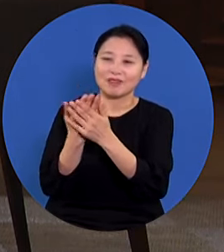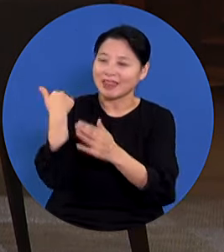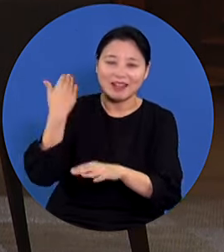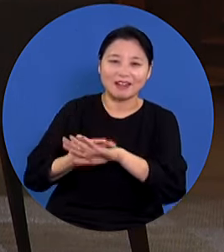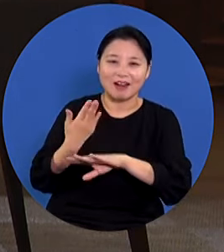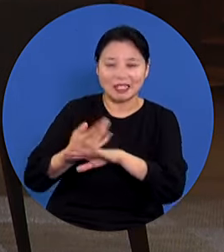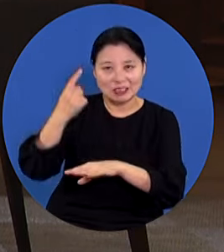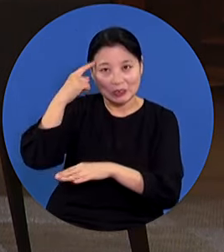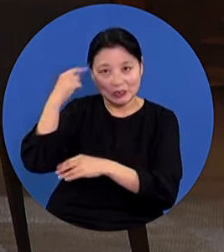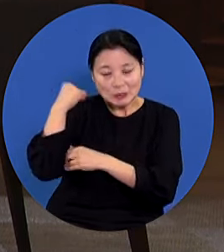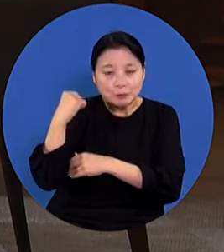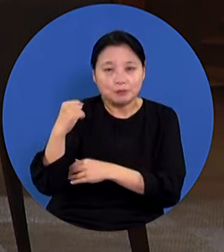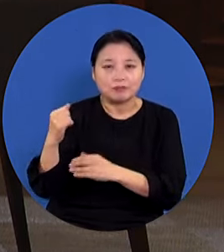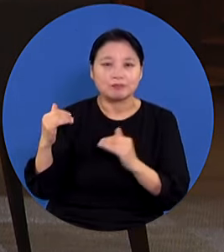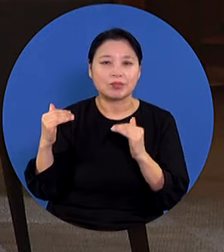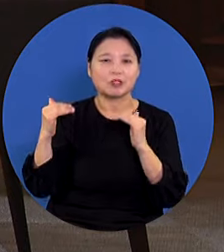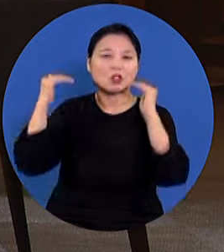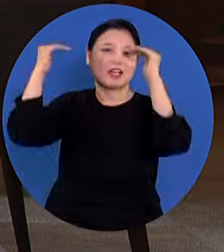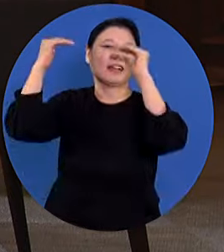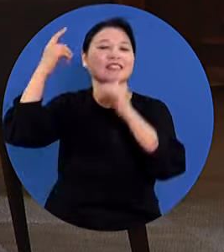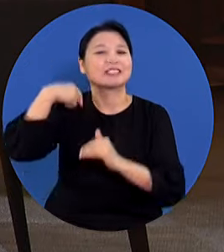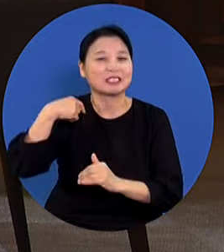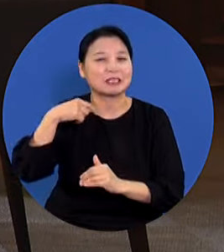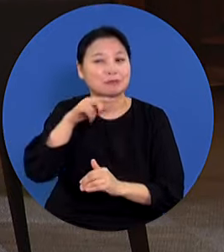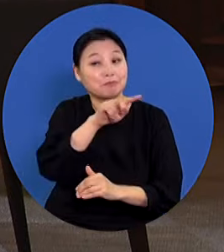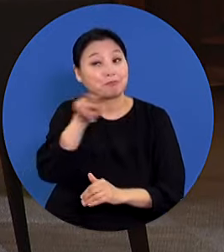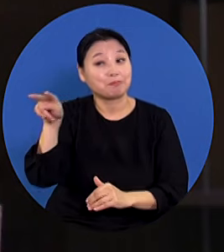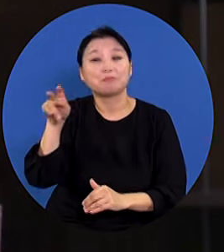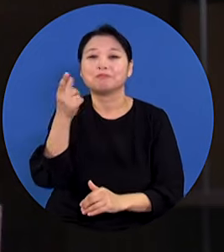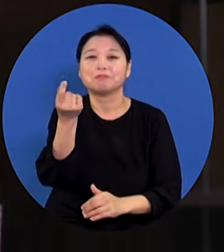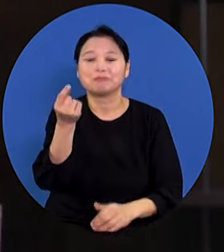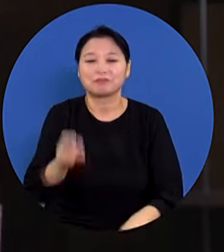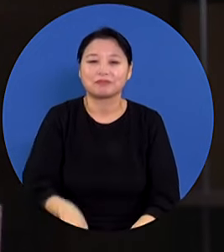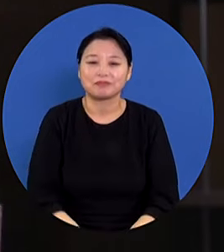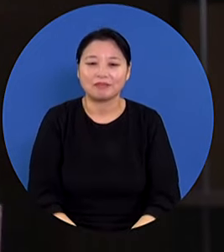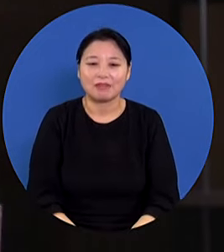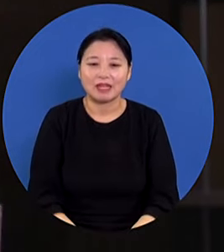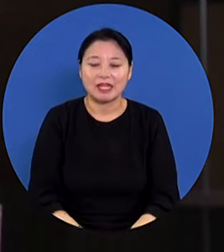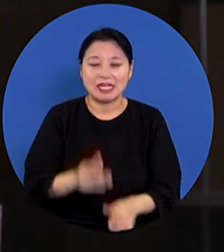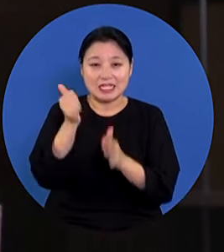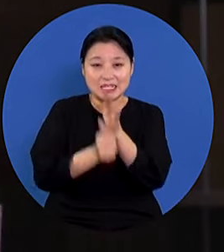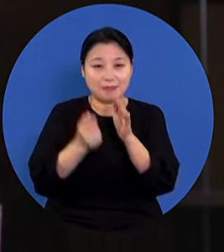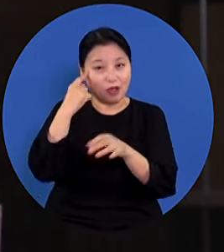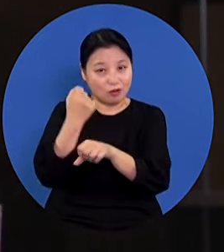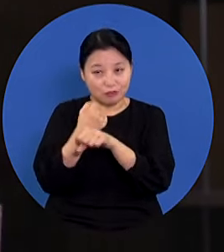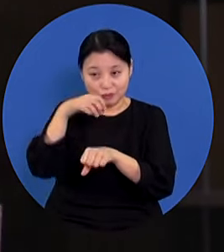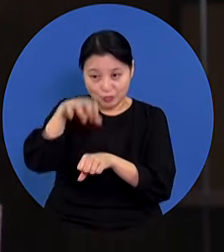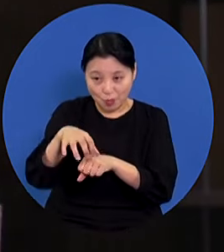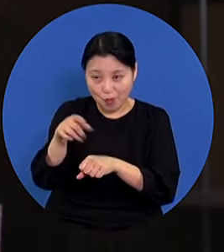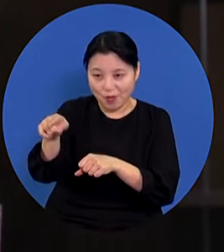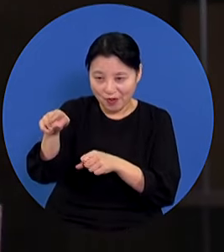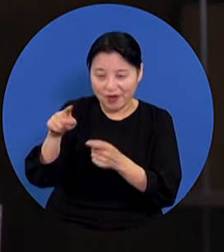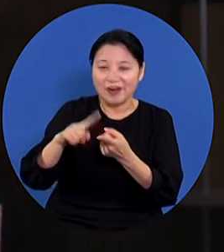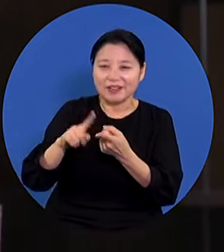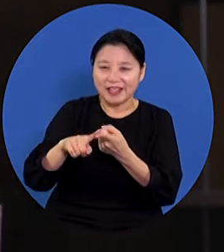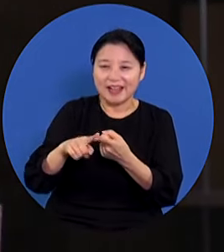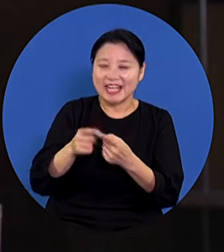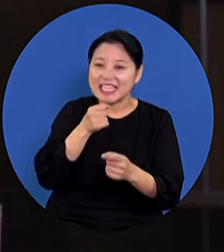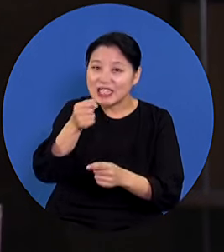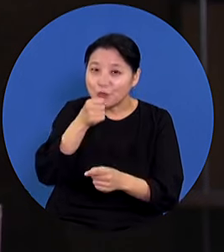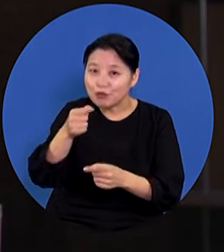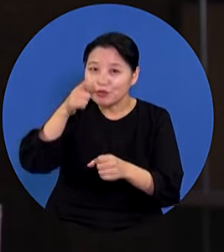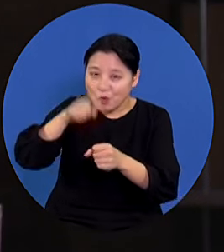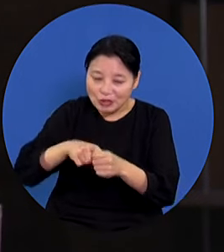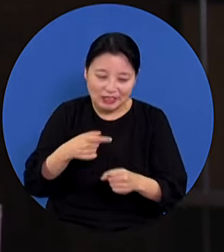그런 그걸 많이 느낄 수 있었습니다. 네. 예, 예. 제가 이제 우리 실패연구소 소장님 인터뷰하려고 관련 자료들을